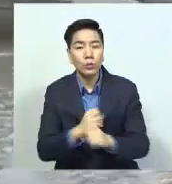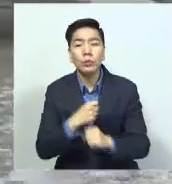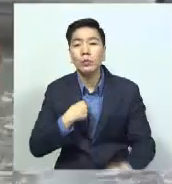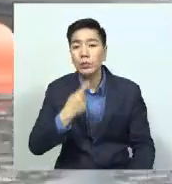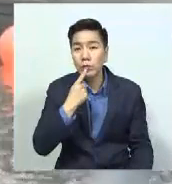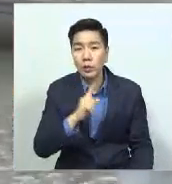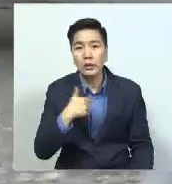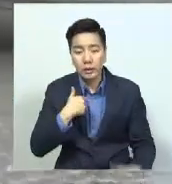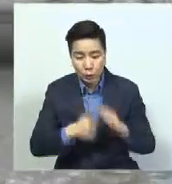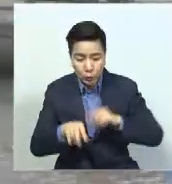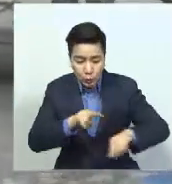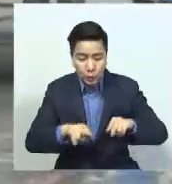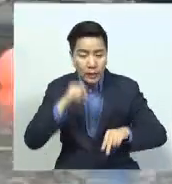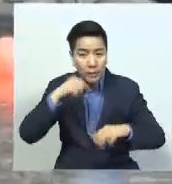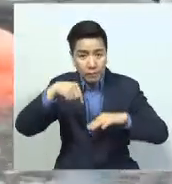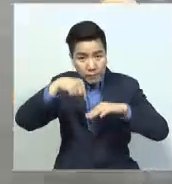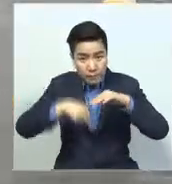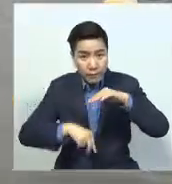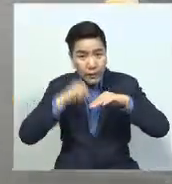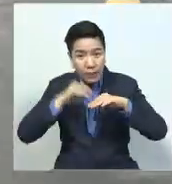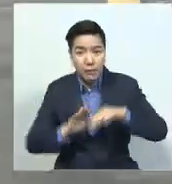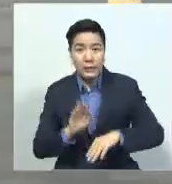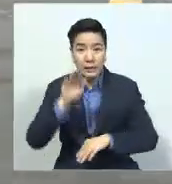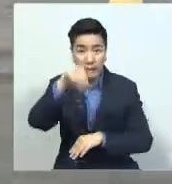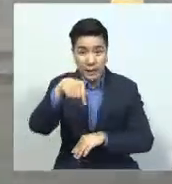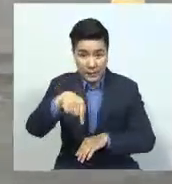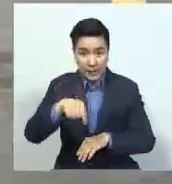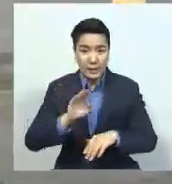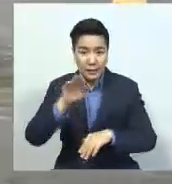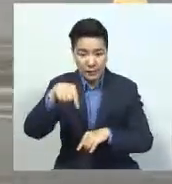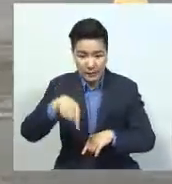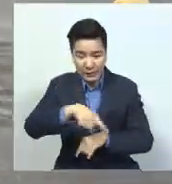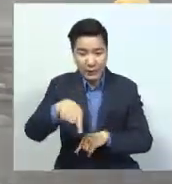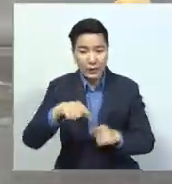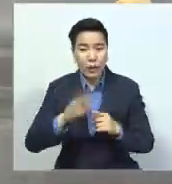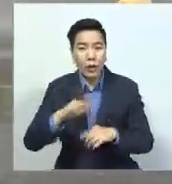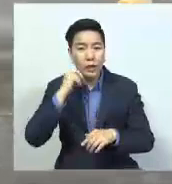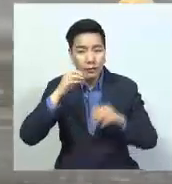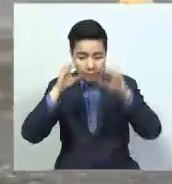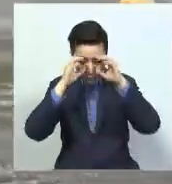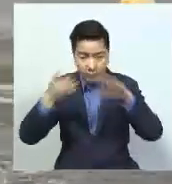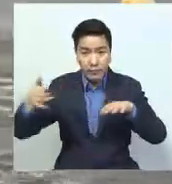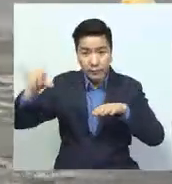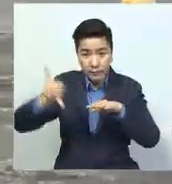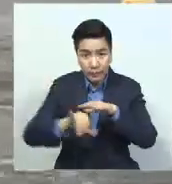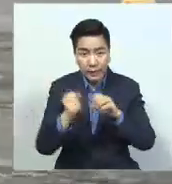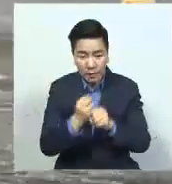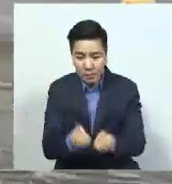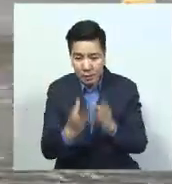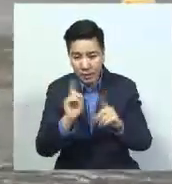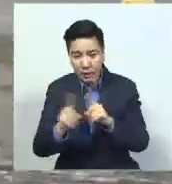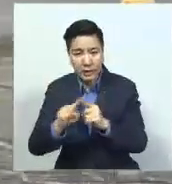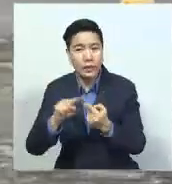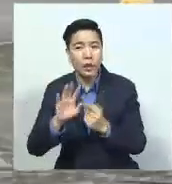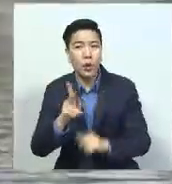ระบุว่าการลงสำรวจพื้นที่ใต้น้ำบริเวณสะพานธนรัตน์และสะพานจุฬาลงกรณ์ของหน่วยประดาน้ำและถอดทำลายอัม